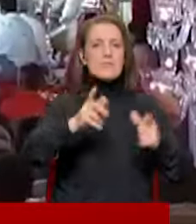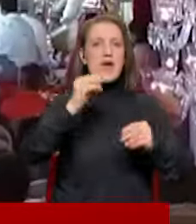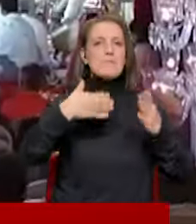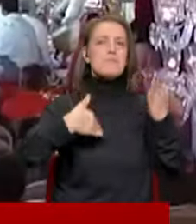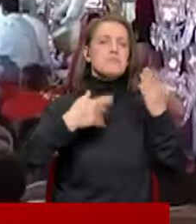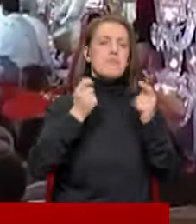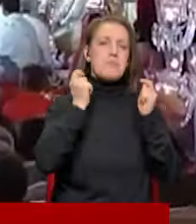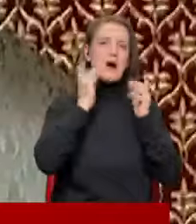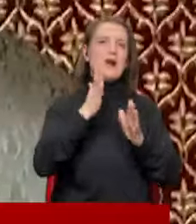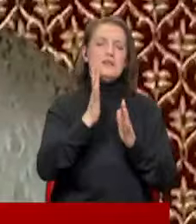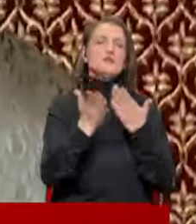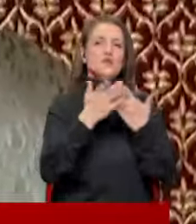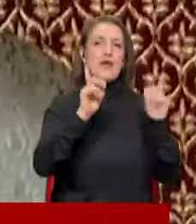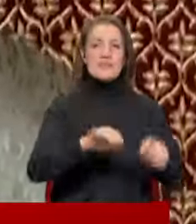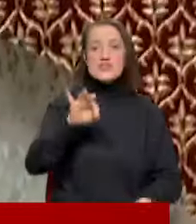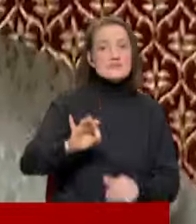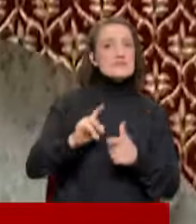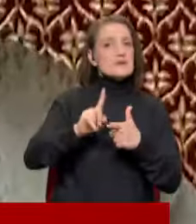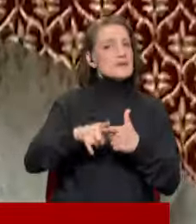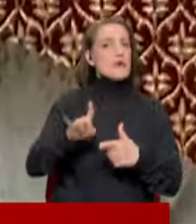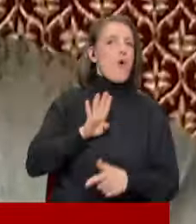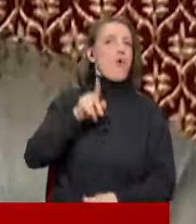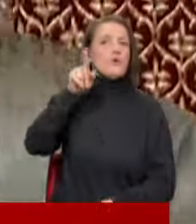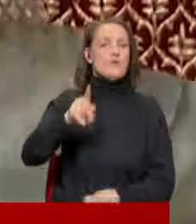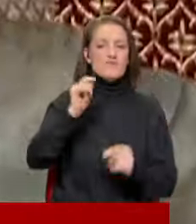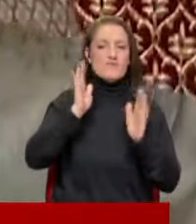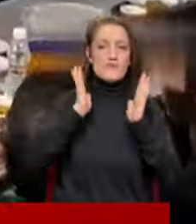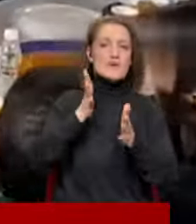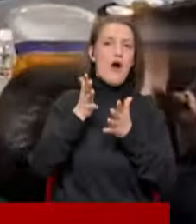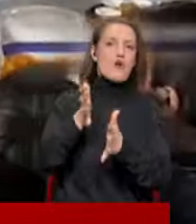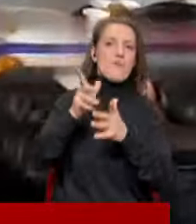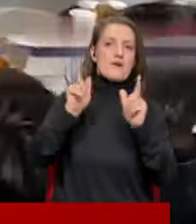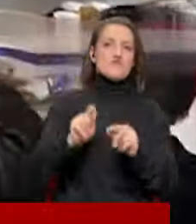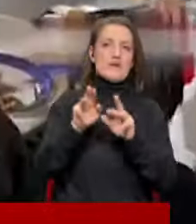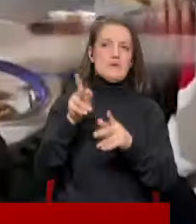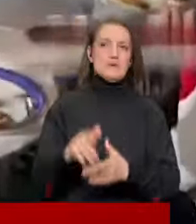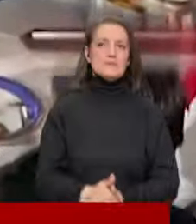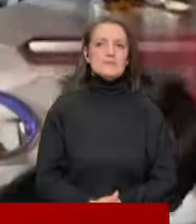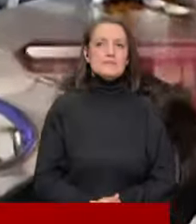Şimdi sıra oğlu anant ambani de bu kez çok daha fazla harcama yapacak gibi